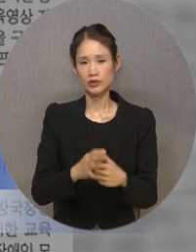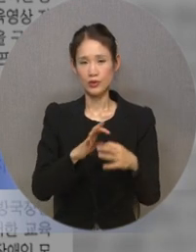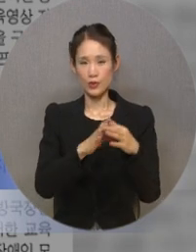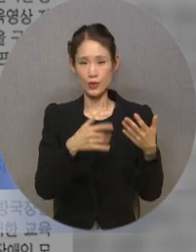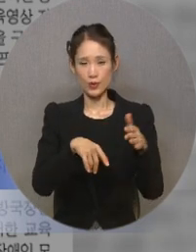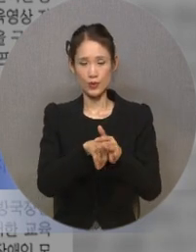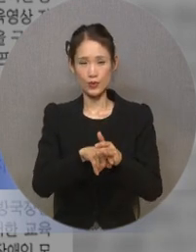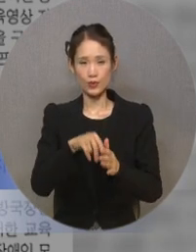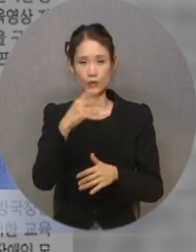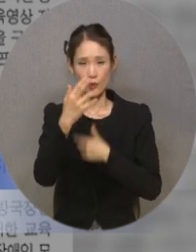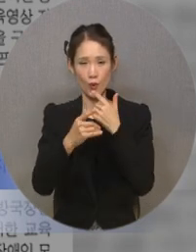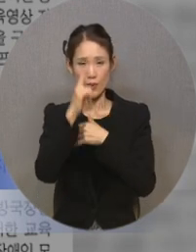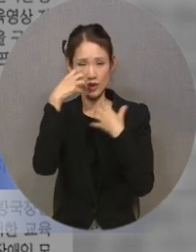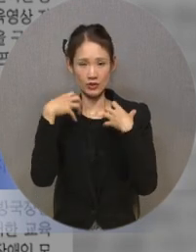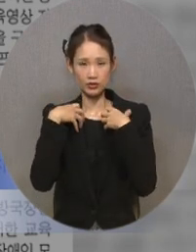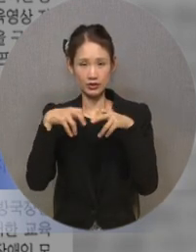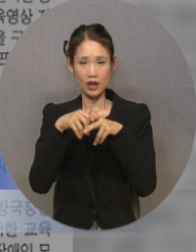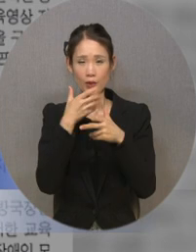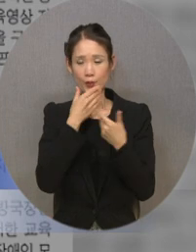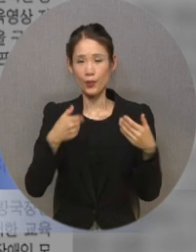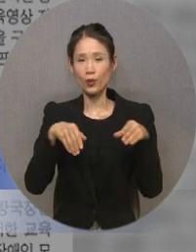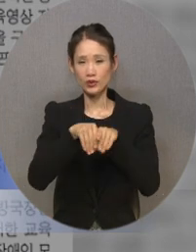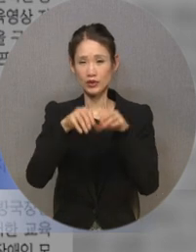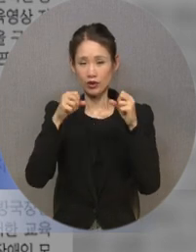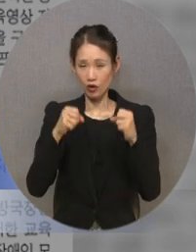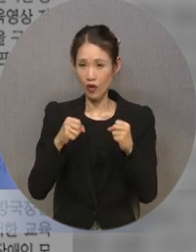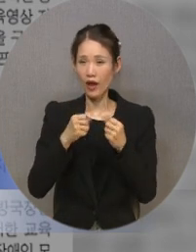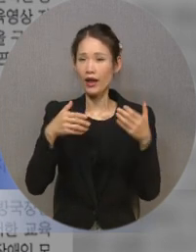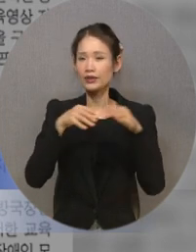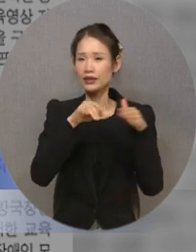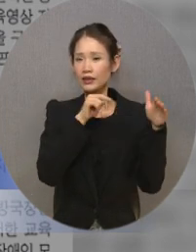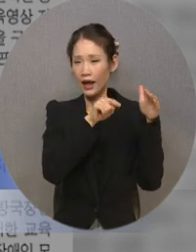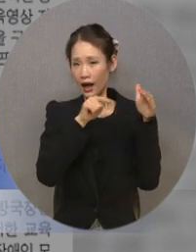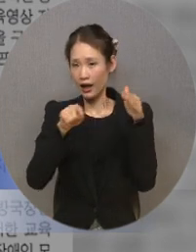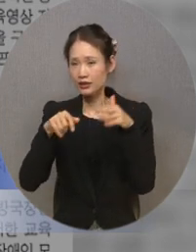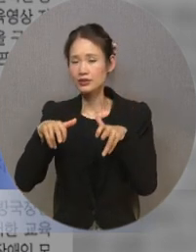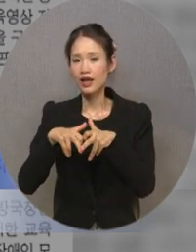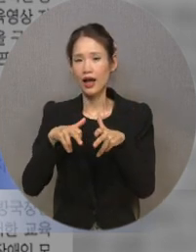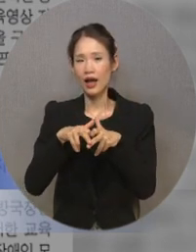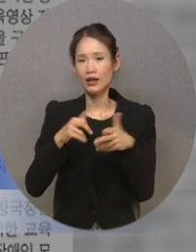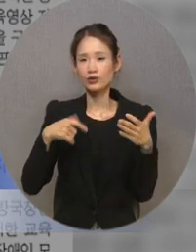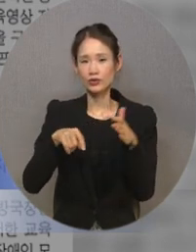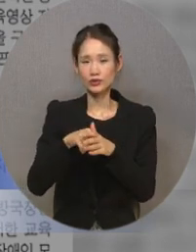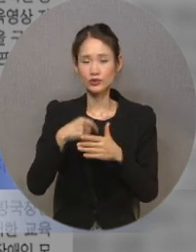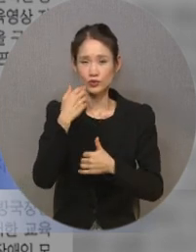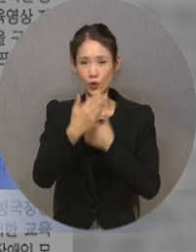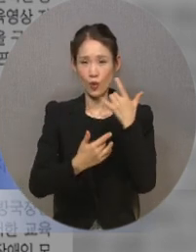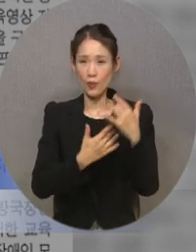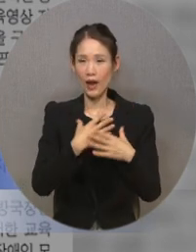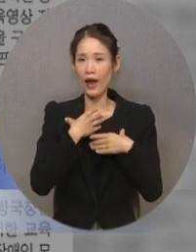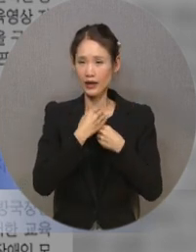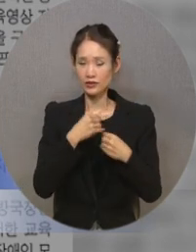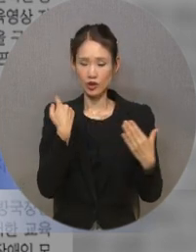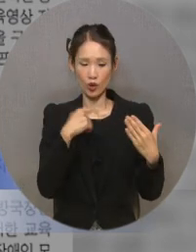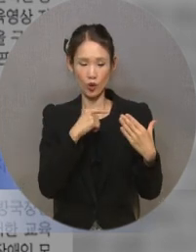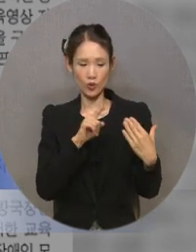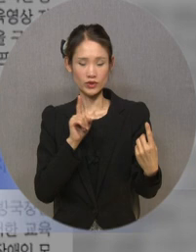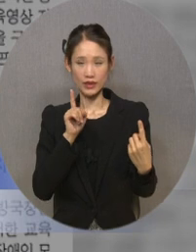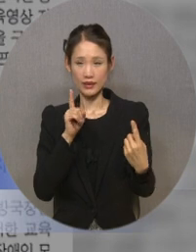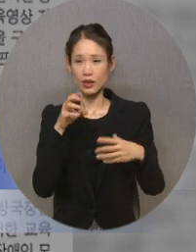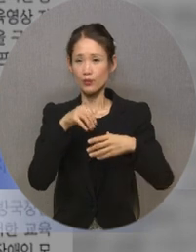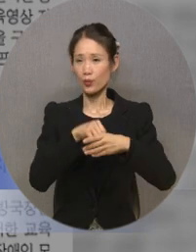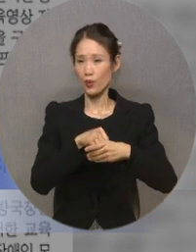소방청이 장애인복지시설에 거주하거나이 해당 시설을 이용하는 장애인을 소방안전교육대상에 포함하도록